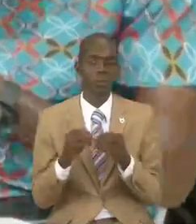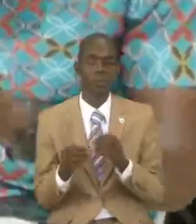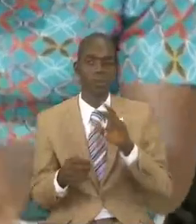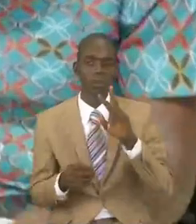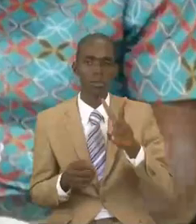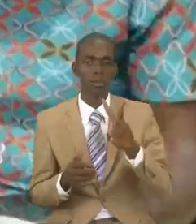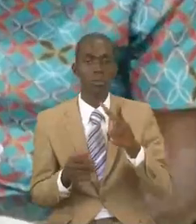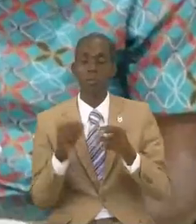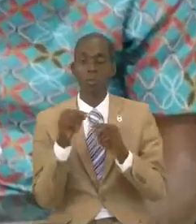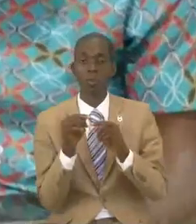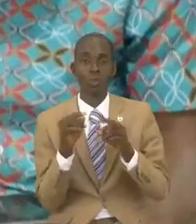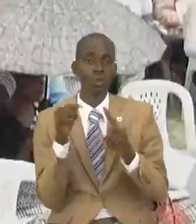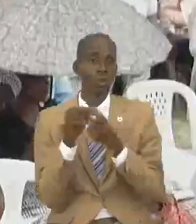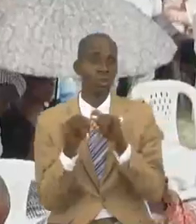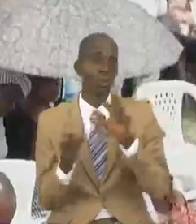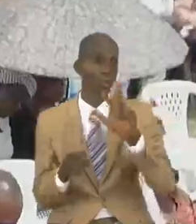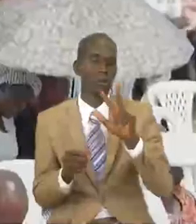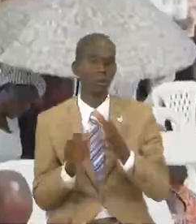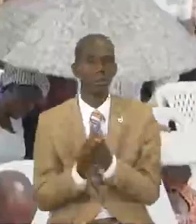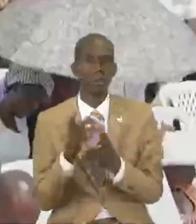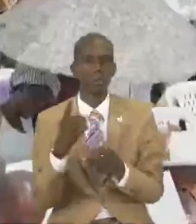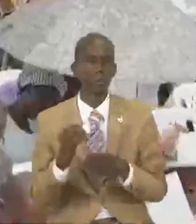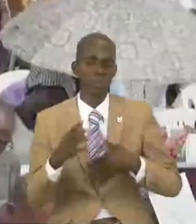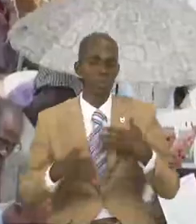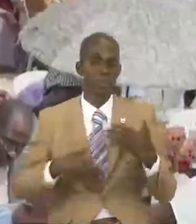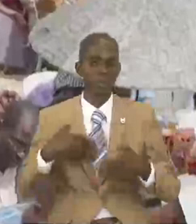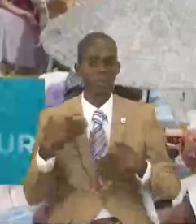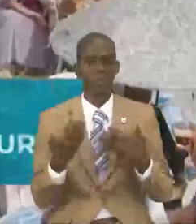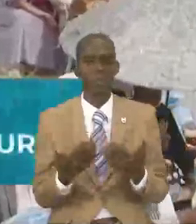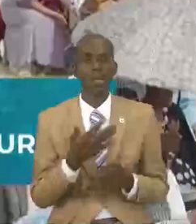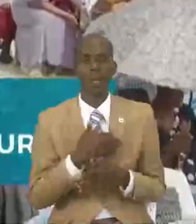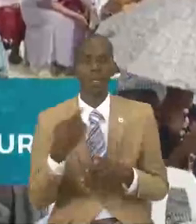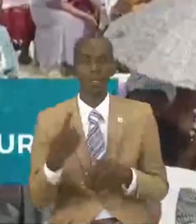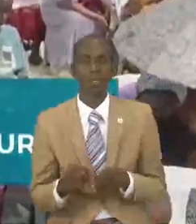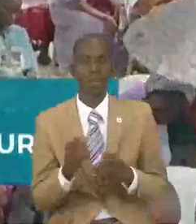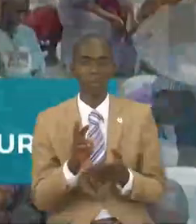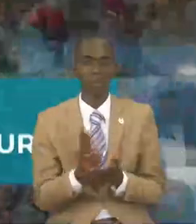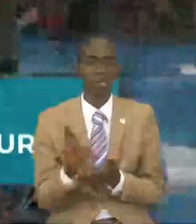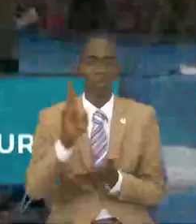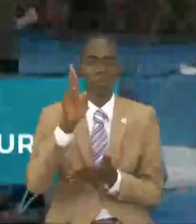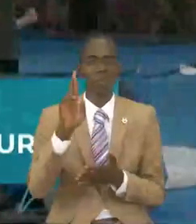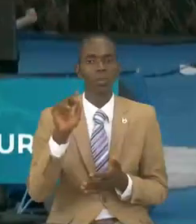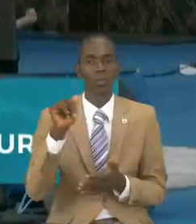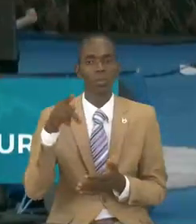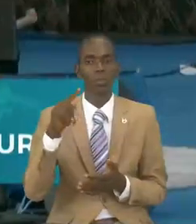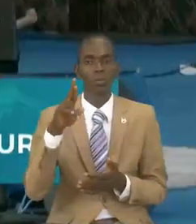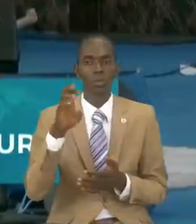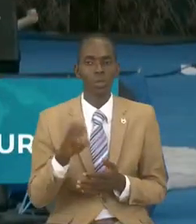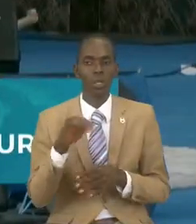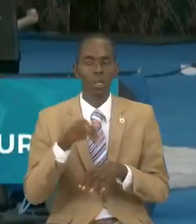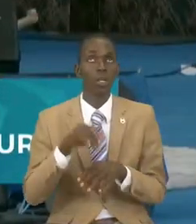Nous allons au troisième point. La réjouissance et l'enlèvement à son